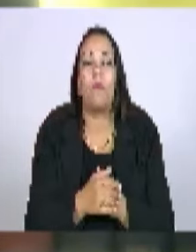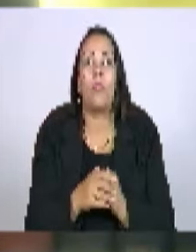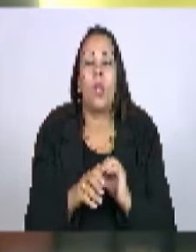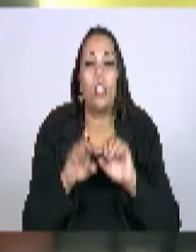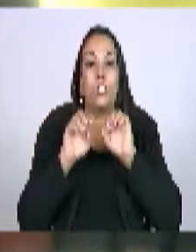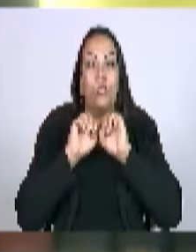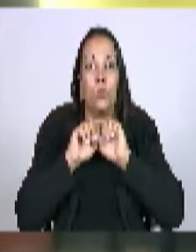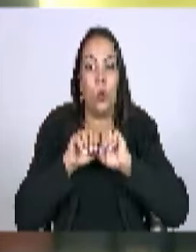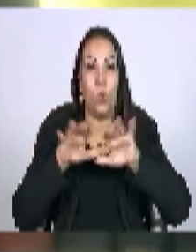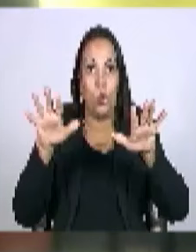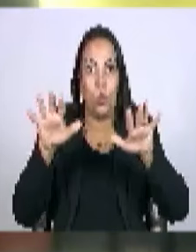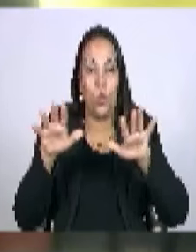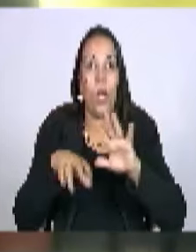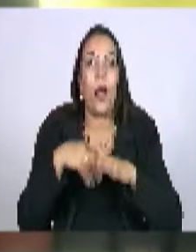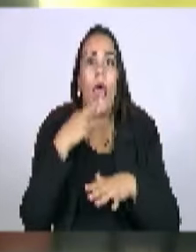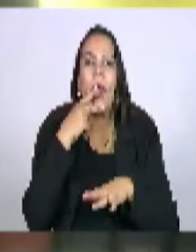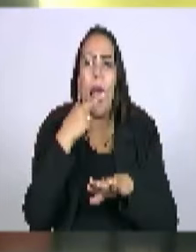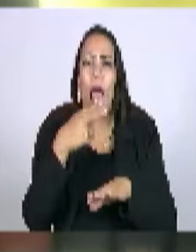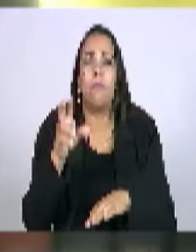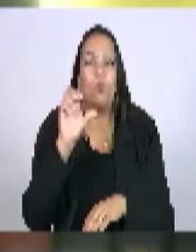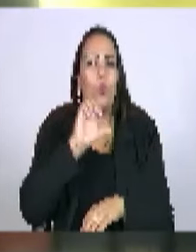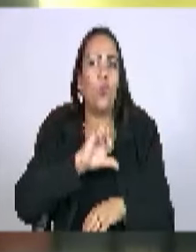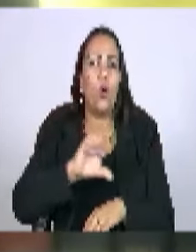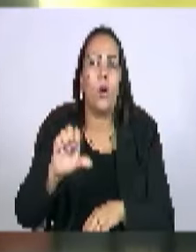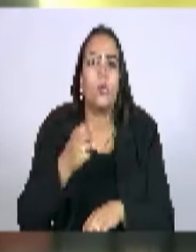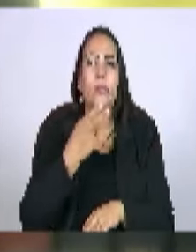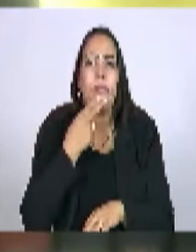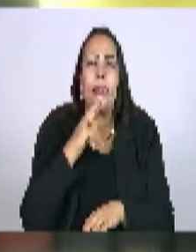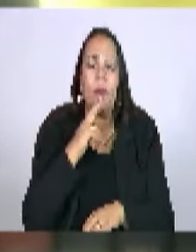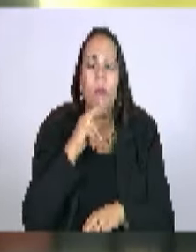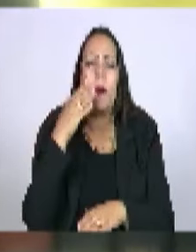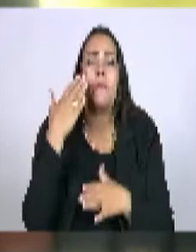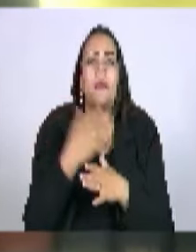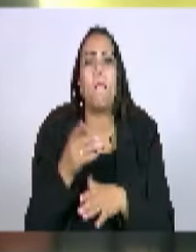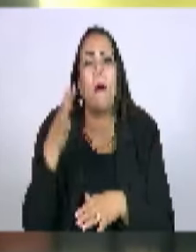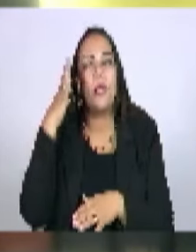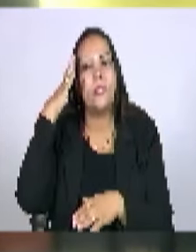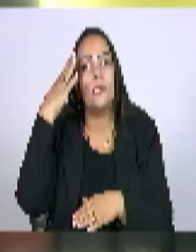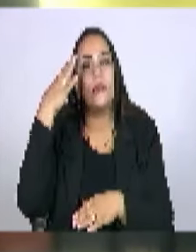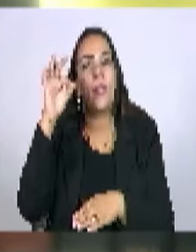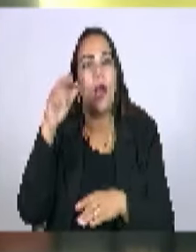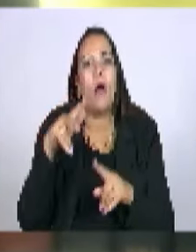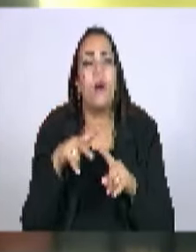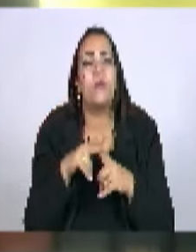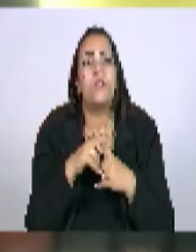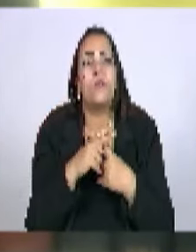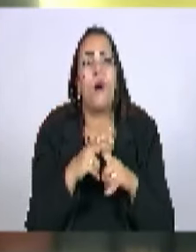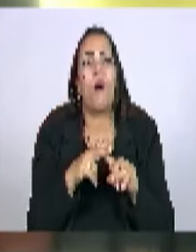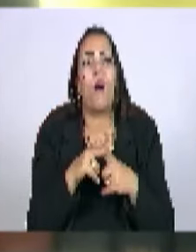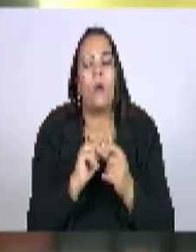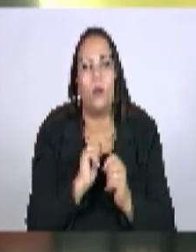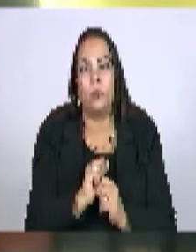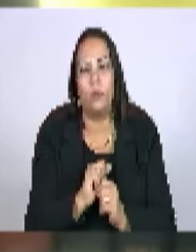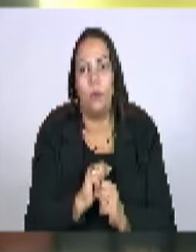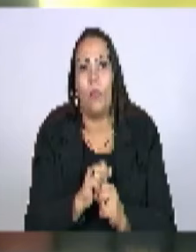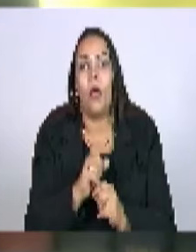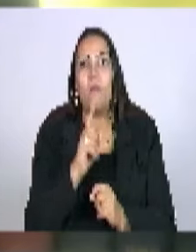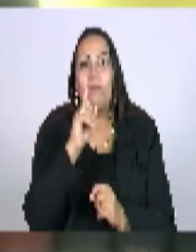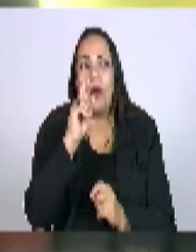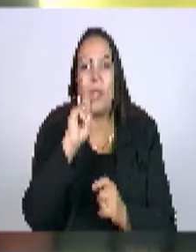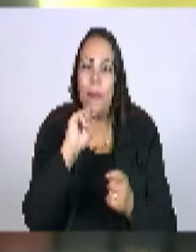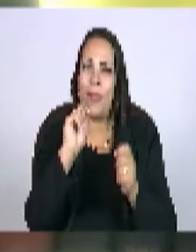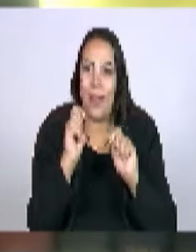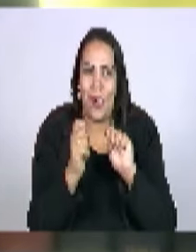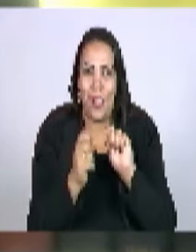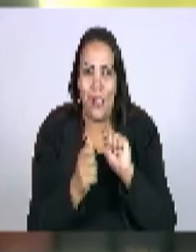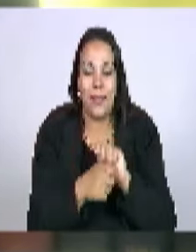تنشر الدعايه السوداء من خلال الذكاء الاصطناعي بل بالعكس